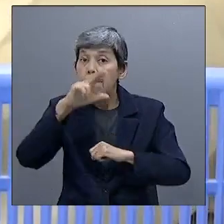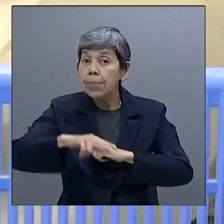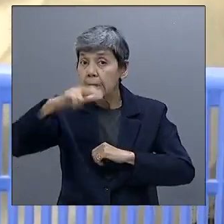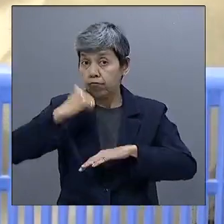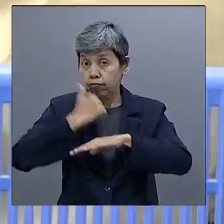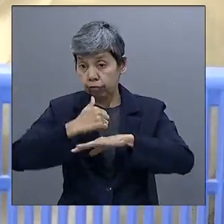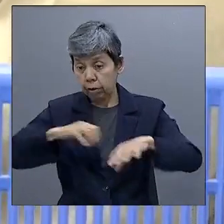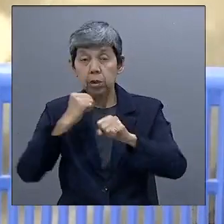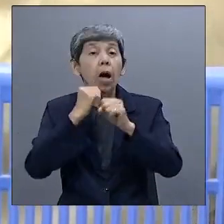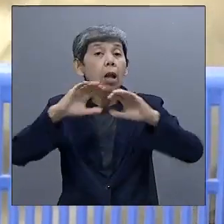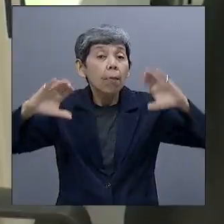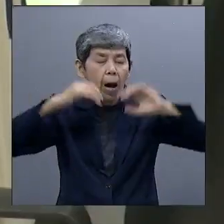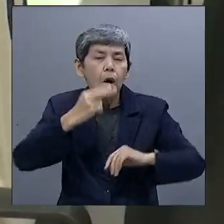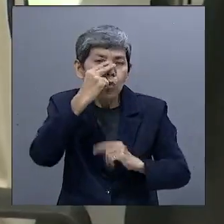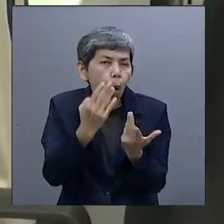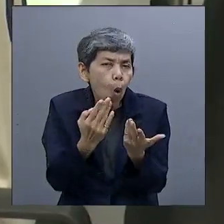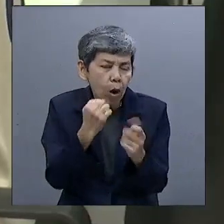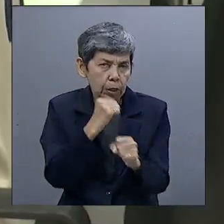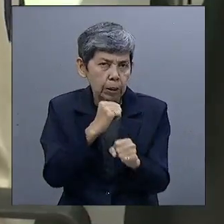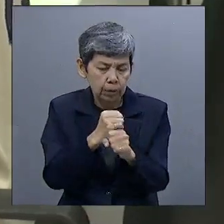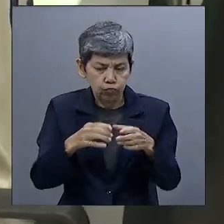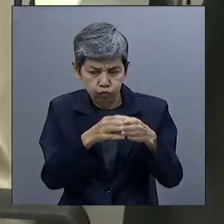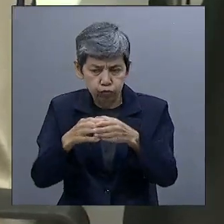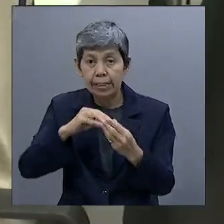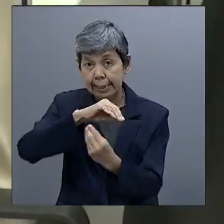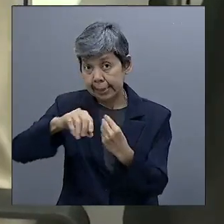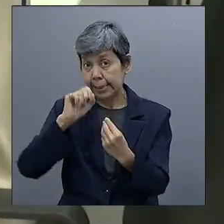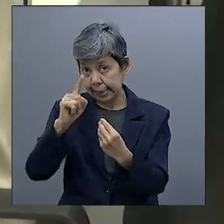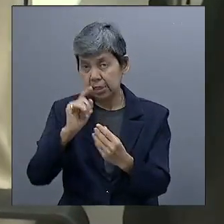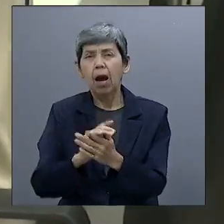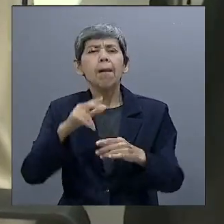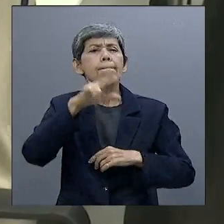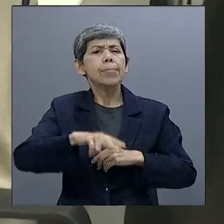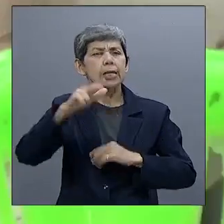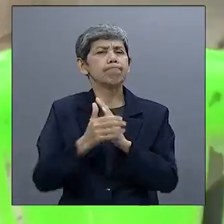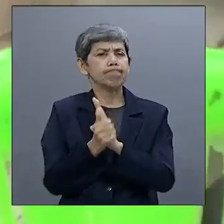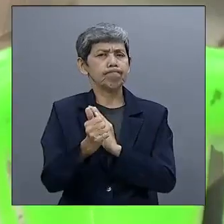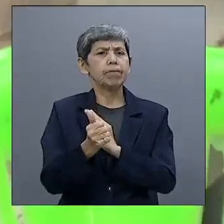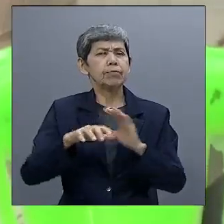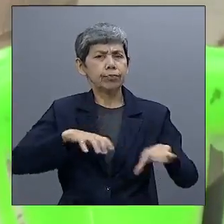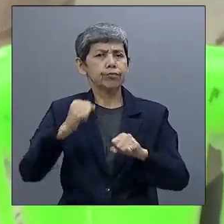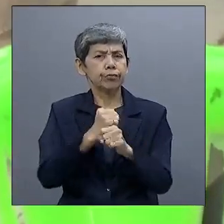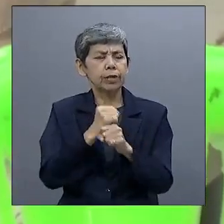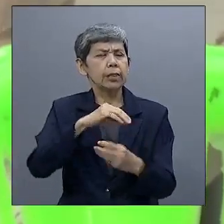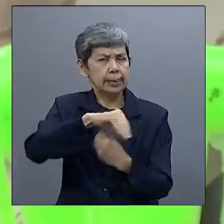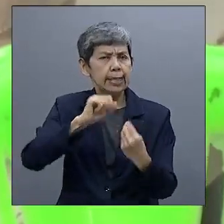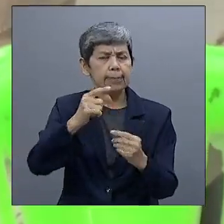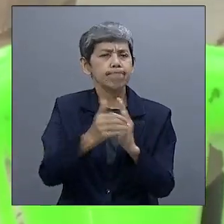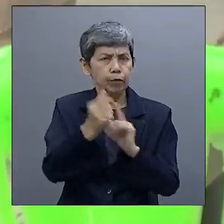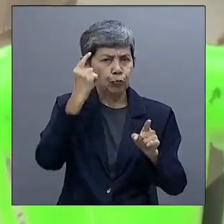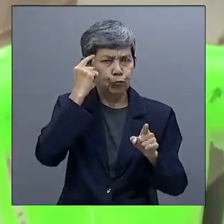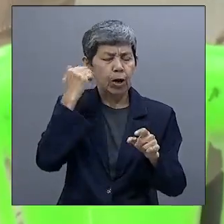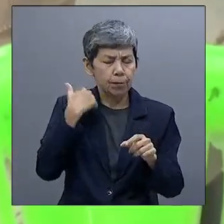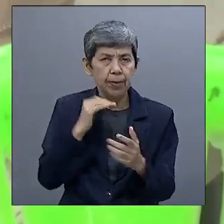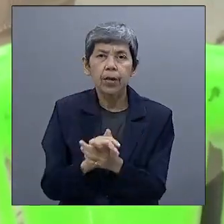แกนนําจัดตั้งรัฐบาลนะคะก็หวังว่าจะได้ Dream Team เศรษฐกิจค่ะเนื่องจากพรรคเพื่อไทยมีความถนัดในการบริหารงานด้านเศรษฐกิจนะคะอย่